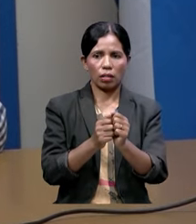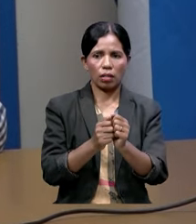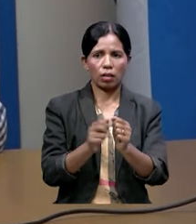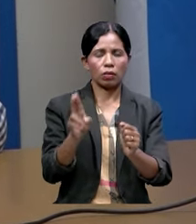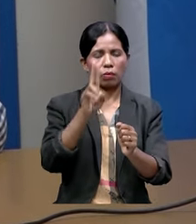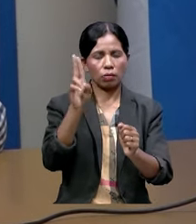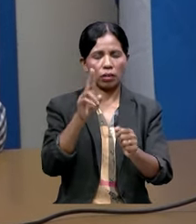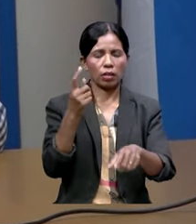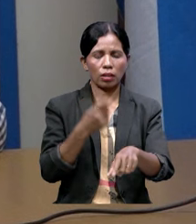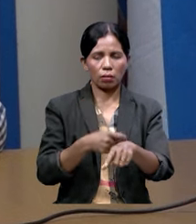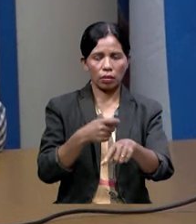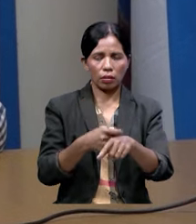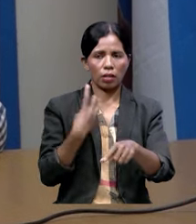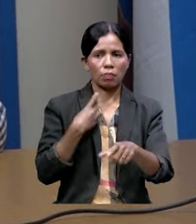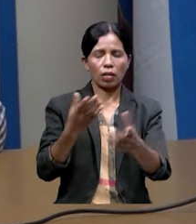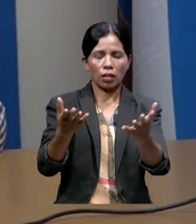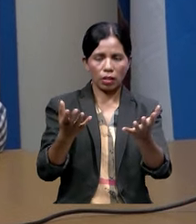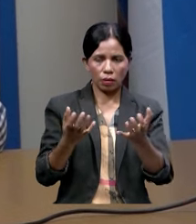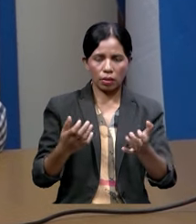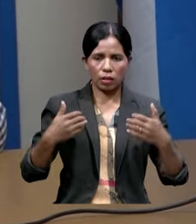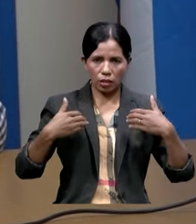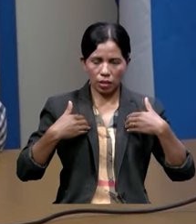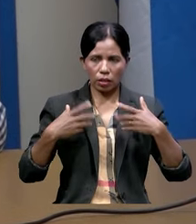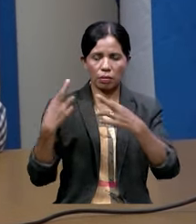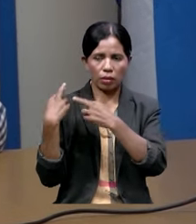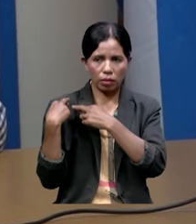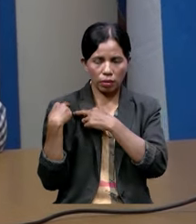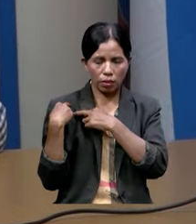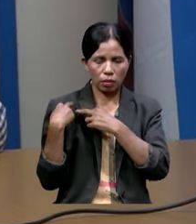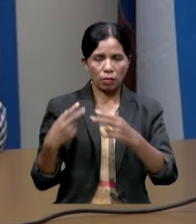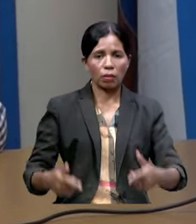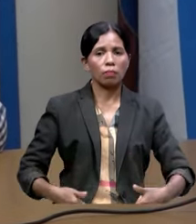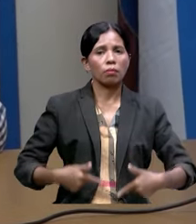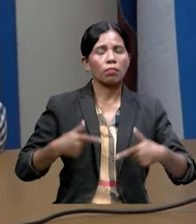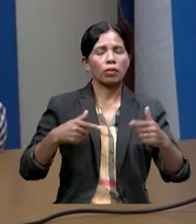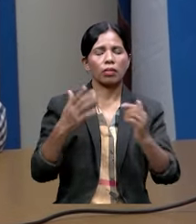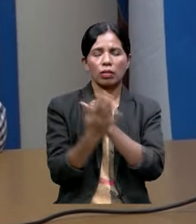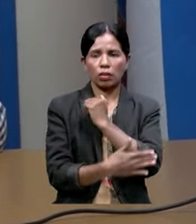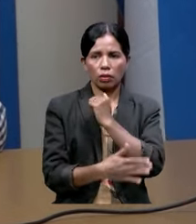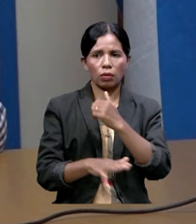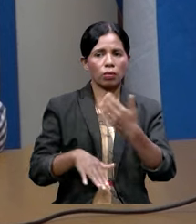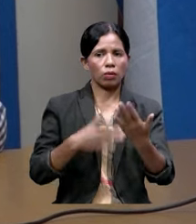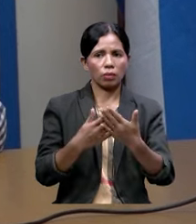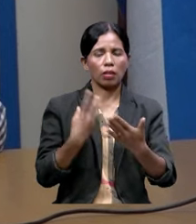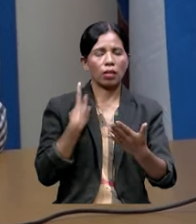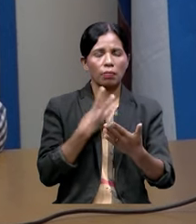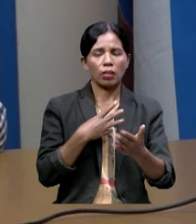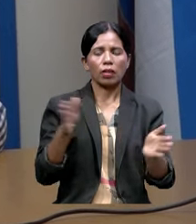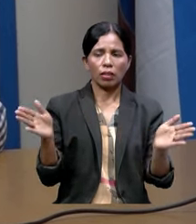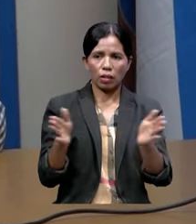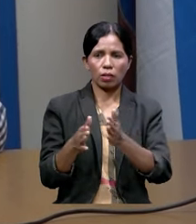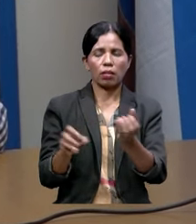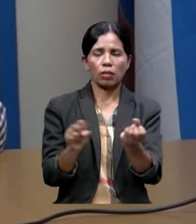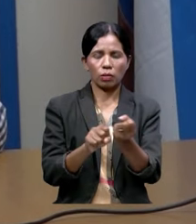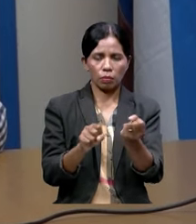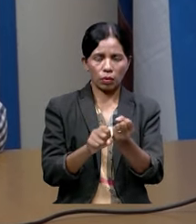dit. Ami akar hola ne responsabilidade dunia bavira na saun ini. Buah buat ne bema kikmos ne kontribusaun